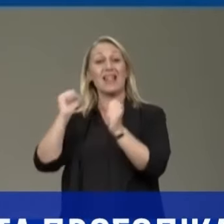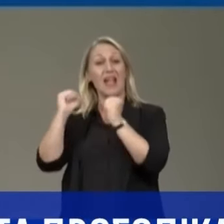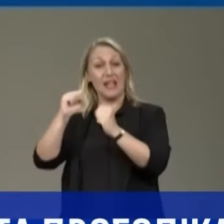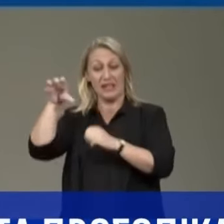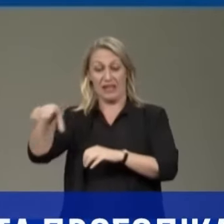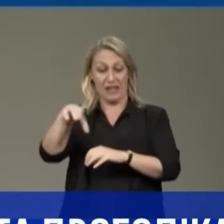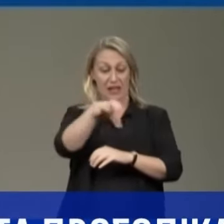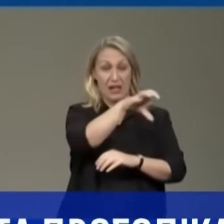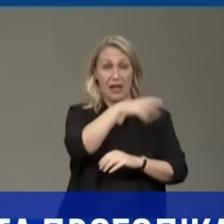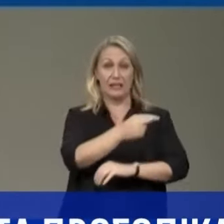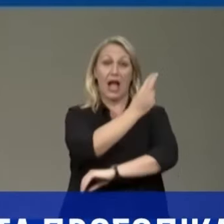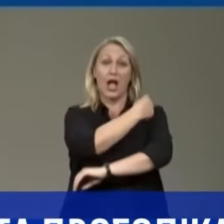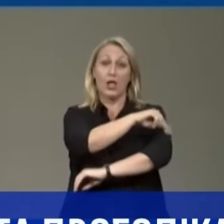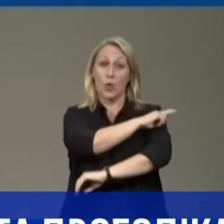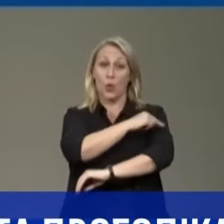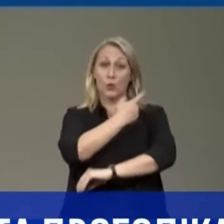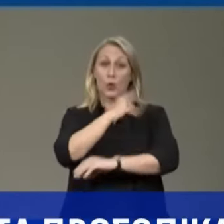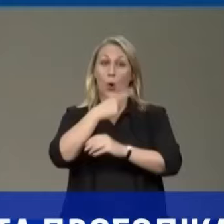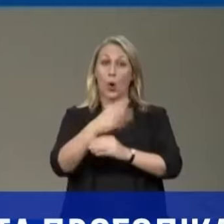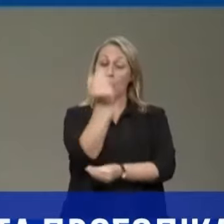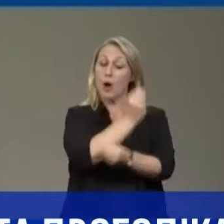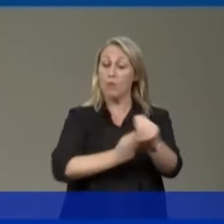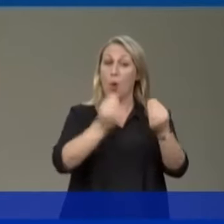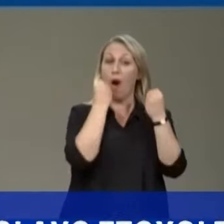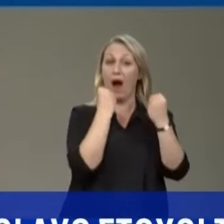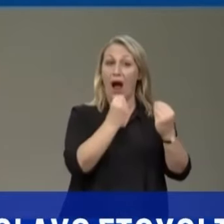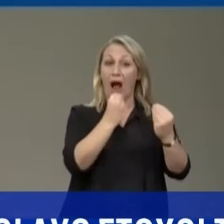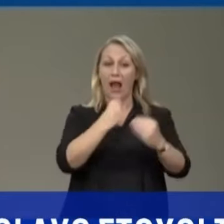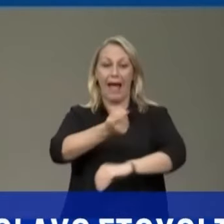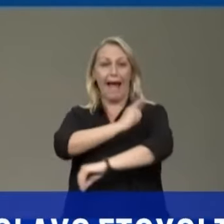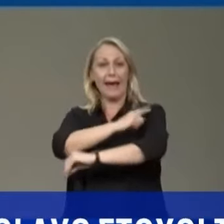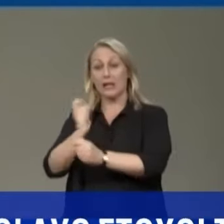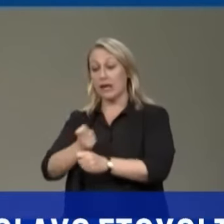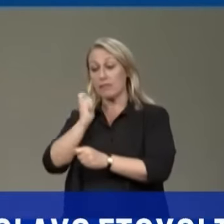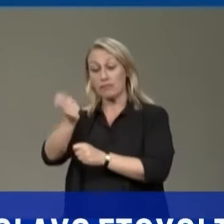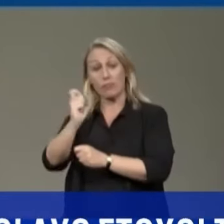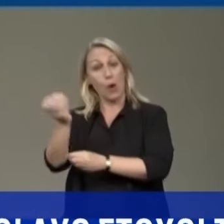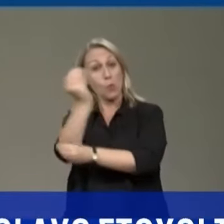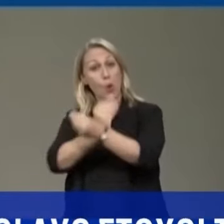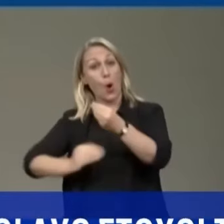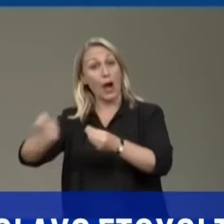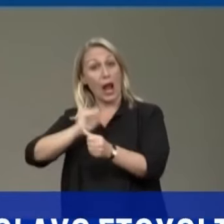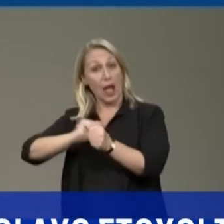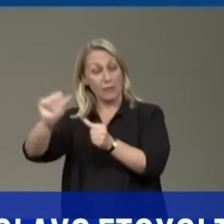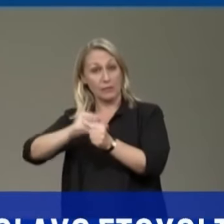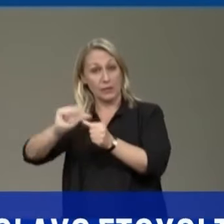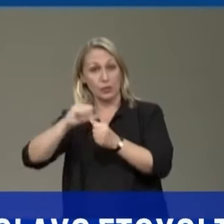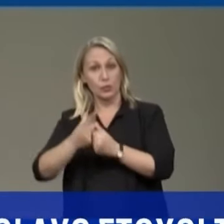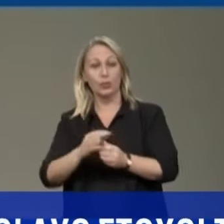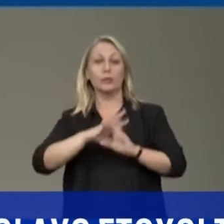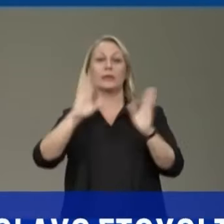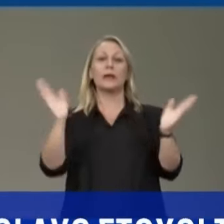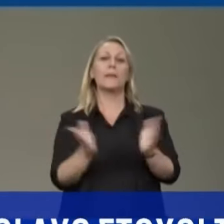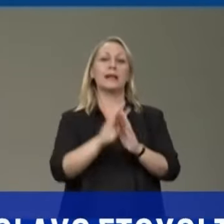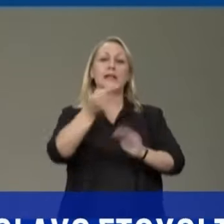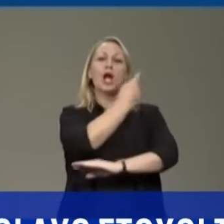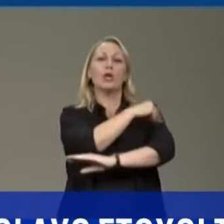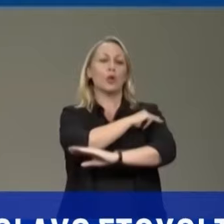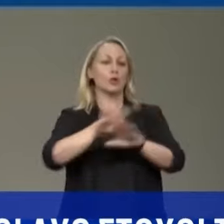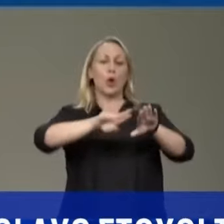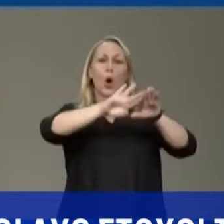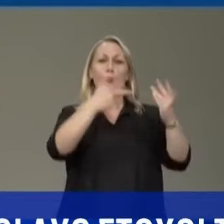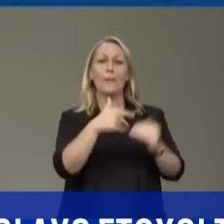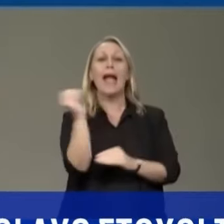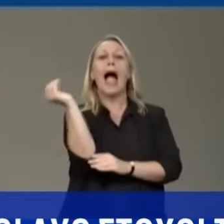ανακαινισμένα νοσοκομεία, περισσότερους γιατρούς, πιο καλοπληρωμένους γιατρούς, νέα τμήματα επειγόντων περιστατικών στα νοσοκομεία που δεν θα